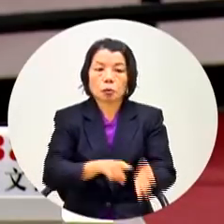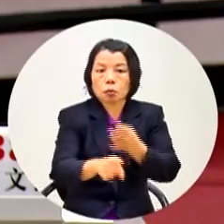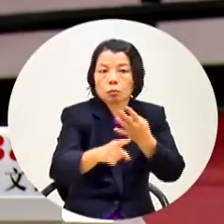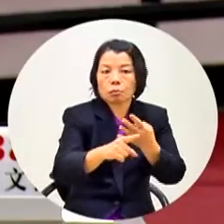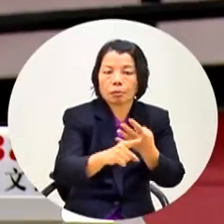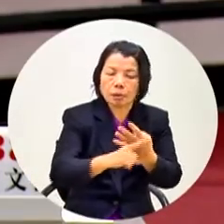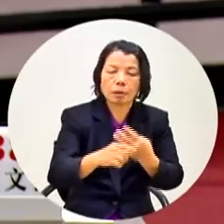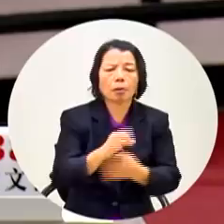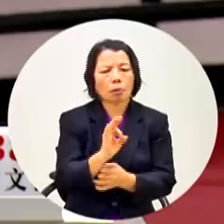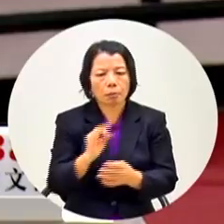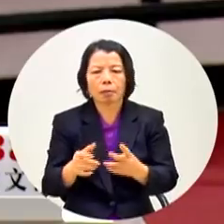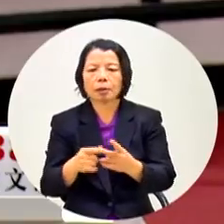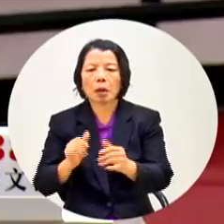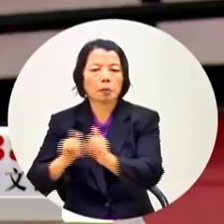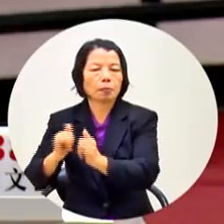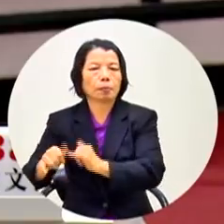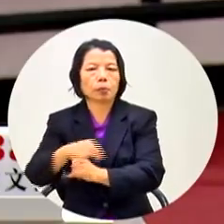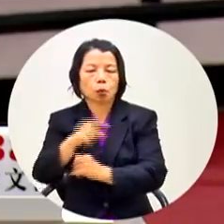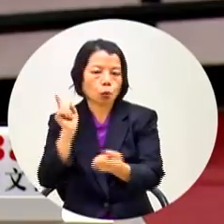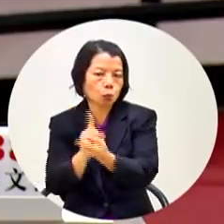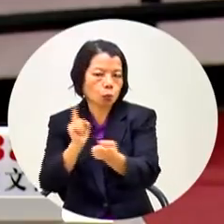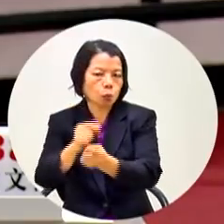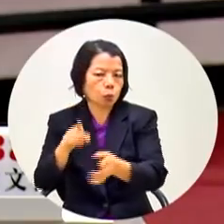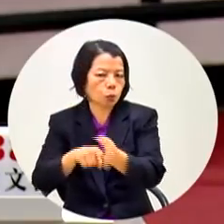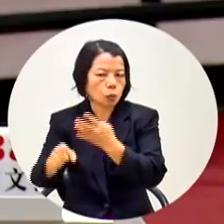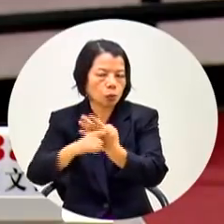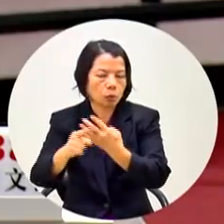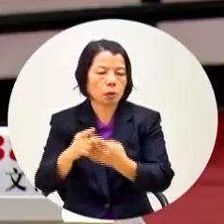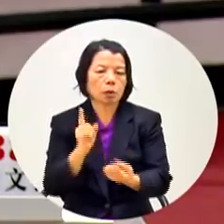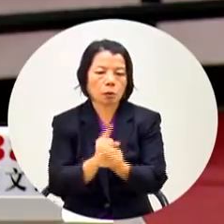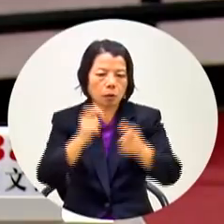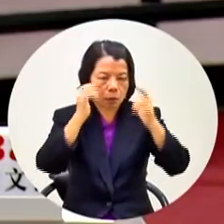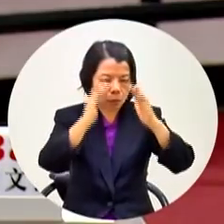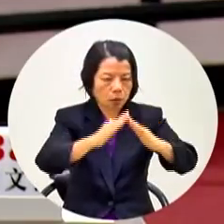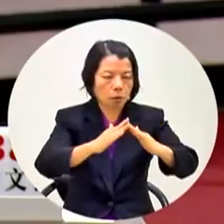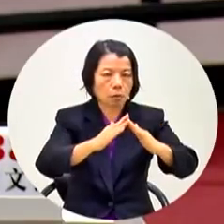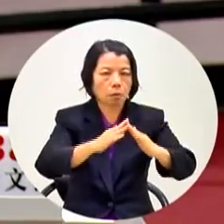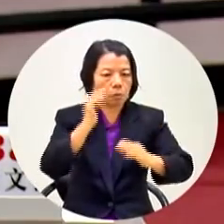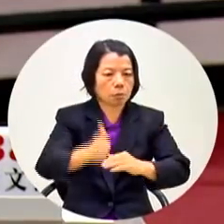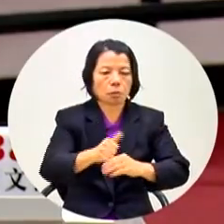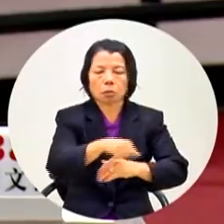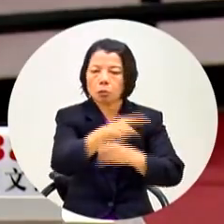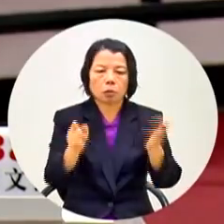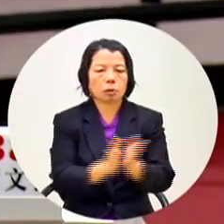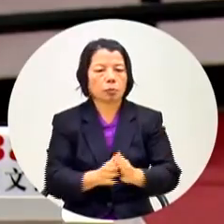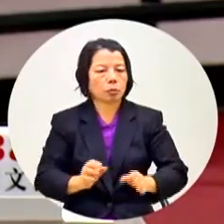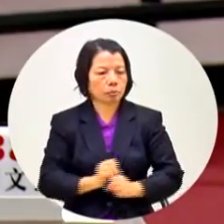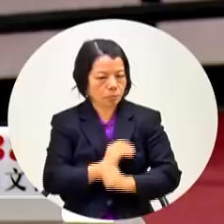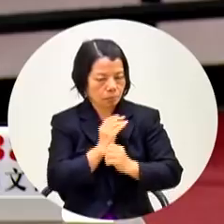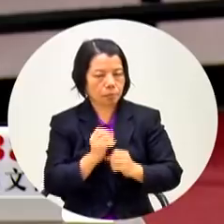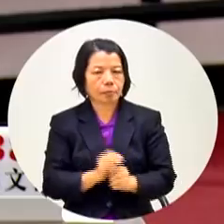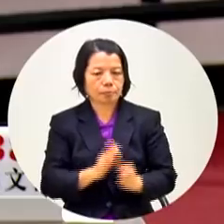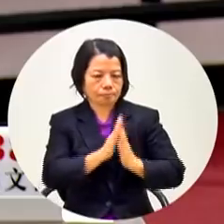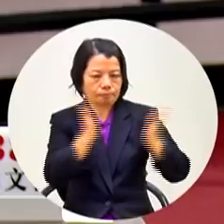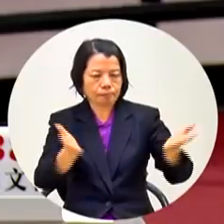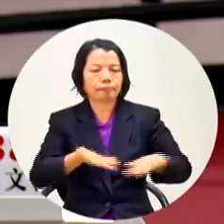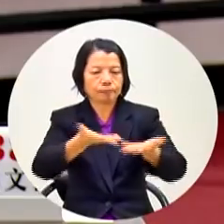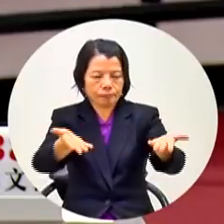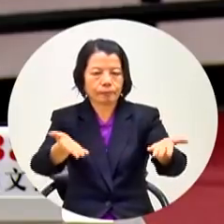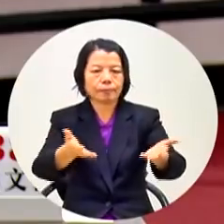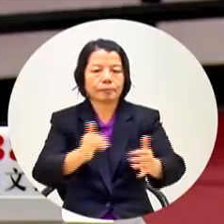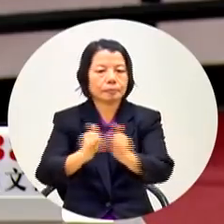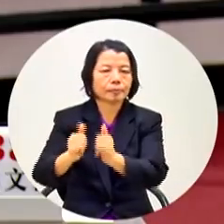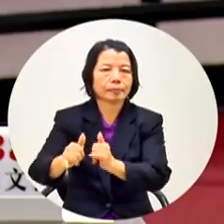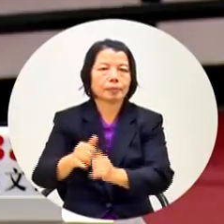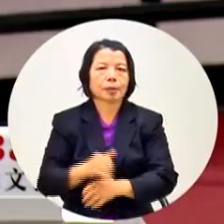的提到的态度都是一个开放的态度，我不用担心，我相信这些市民很多说啊，市长把它停下来，很多担心是不是要停